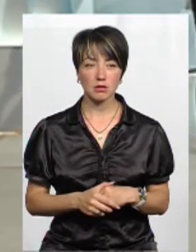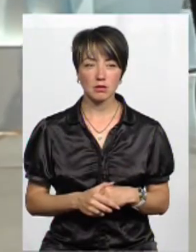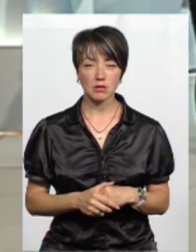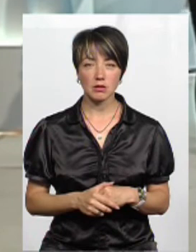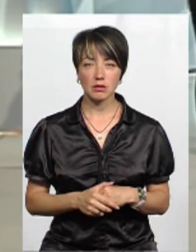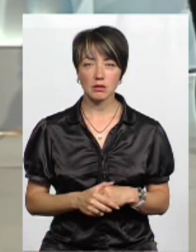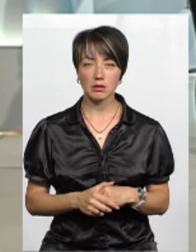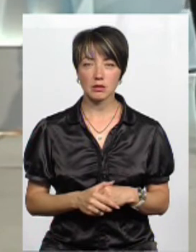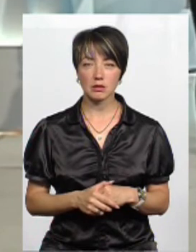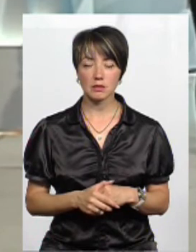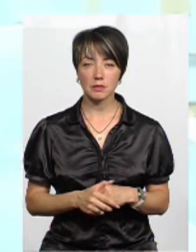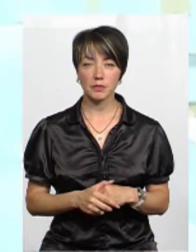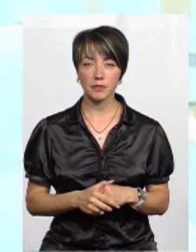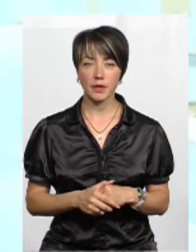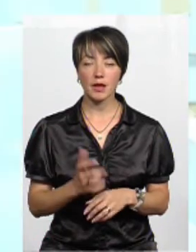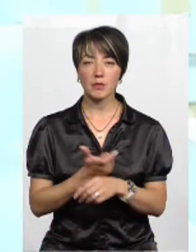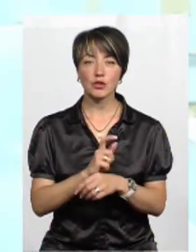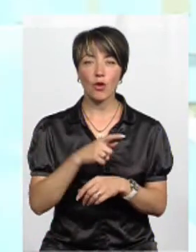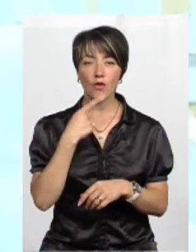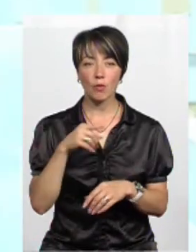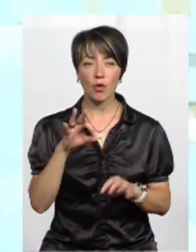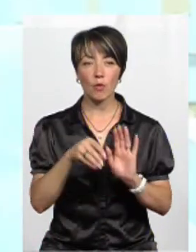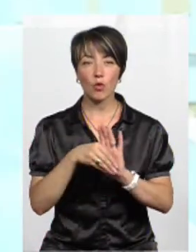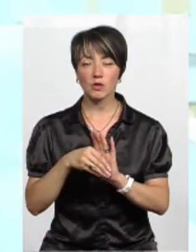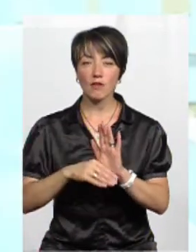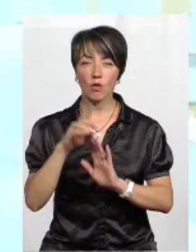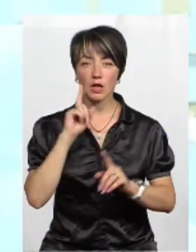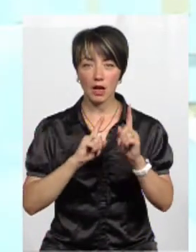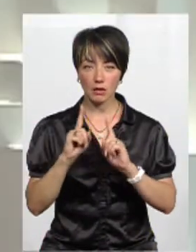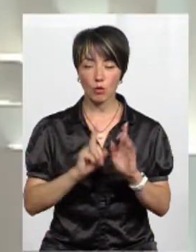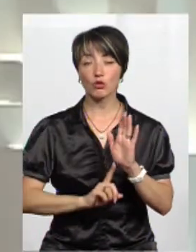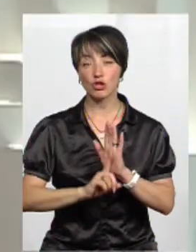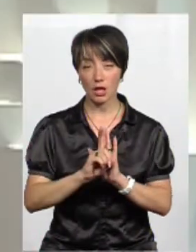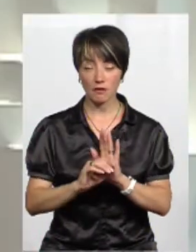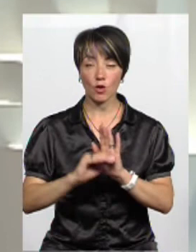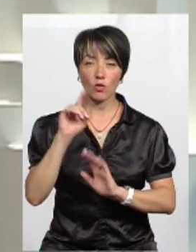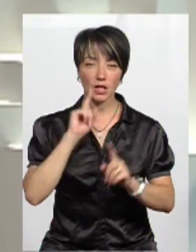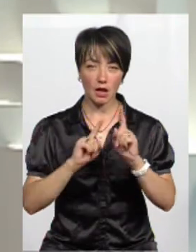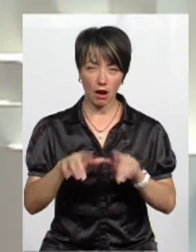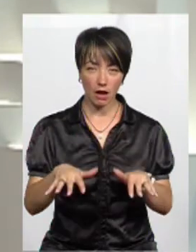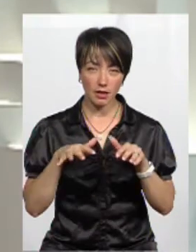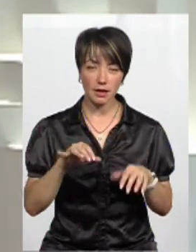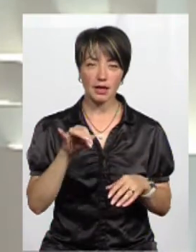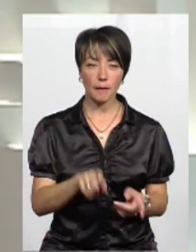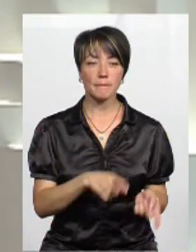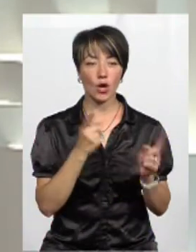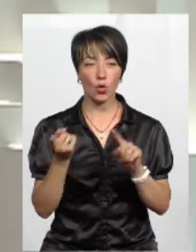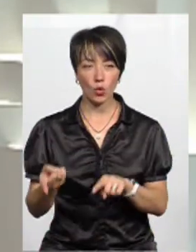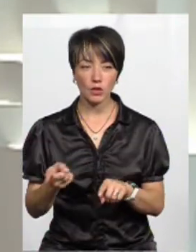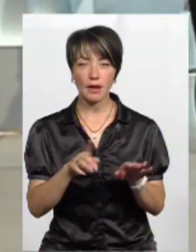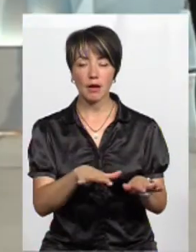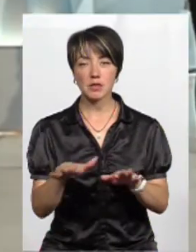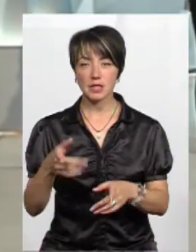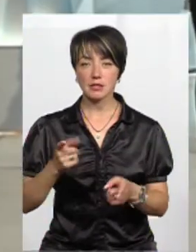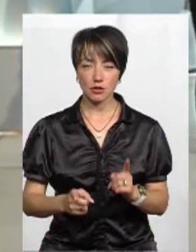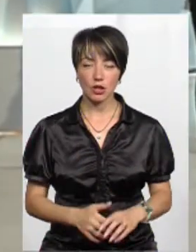чином. Ну, ви більше говорили про корупцію у Верховній Раді. А ні, починаючи місця, з Верховної Ради і переходячи на